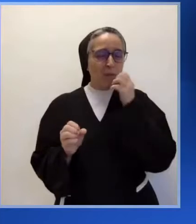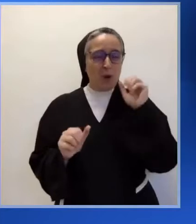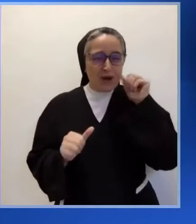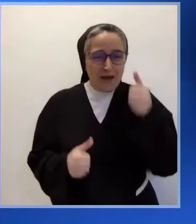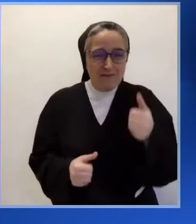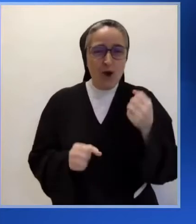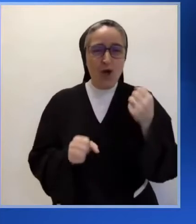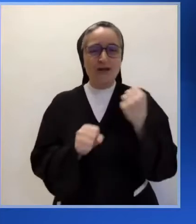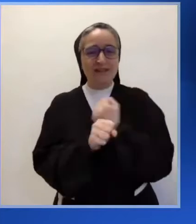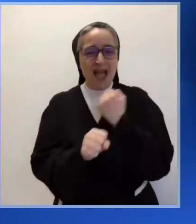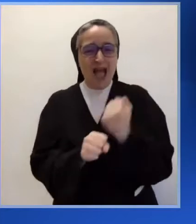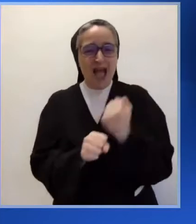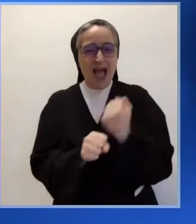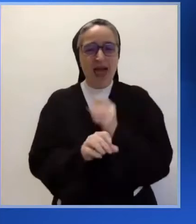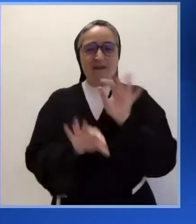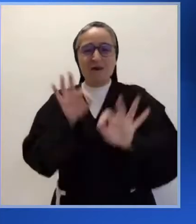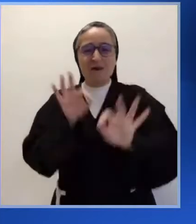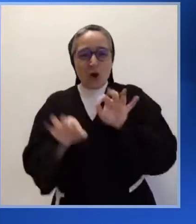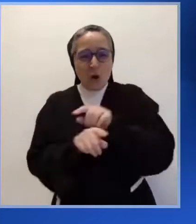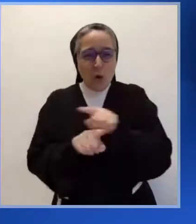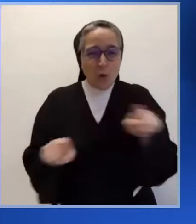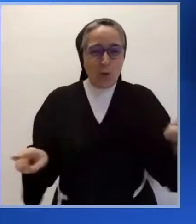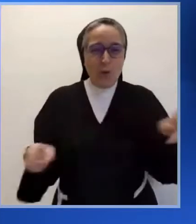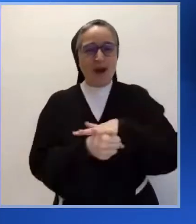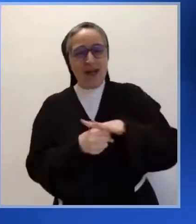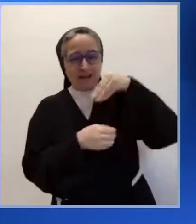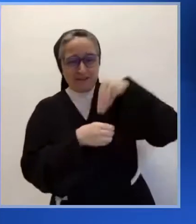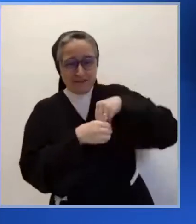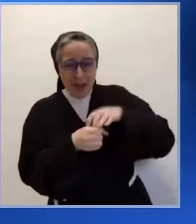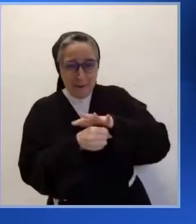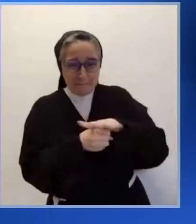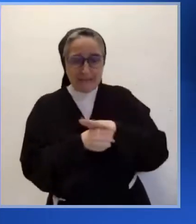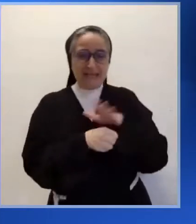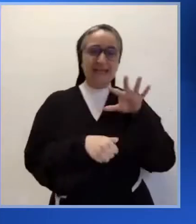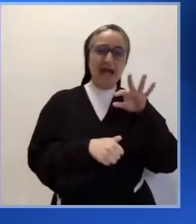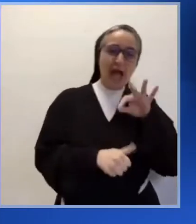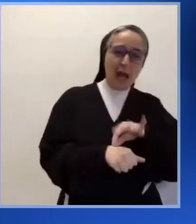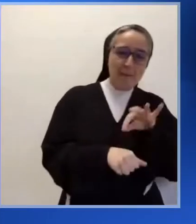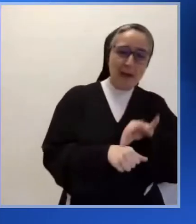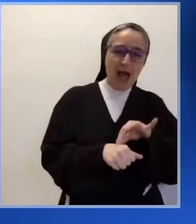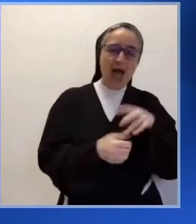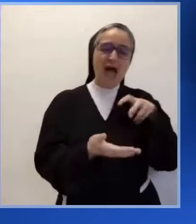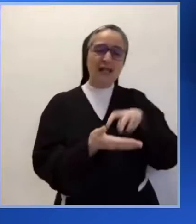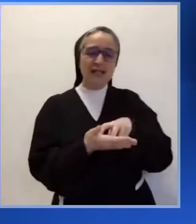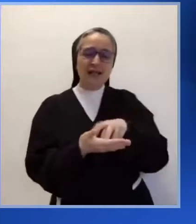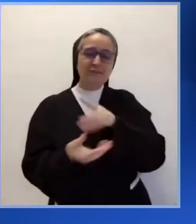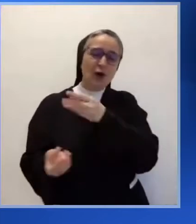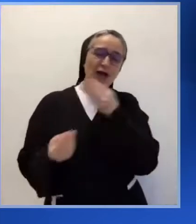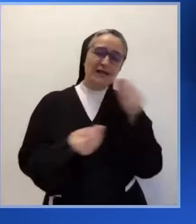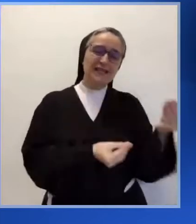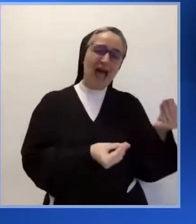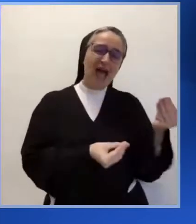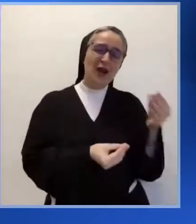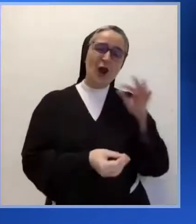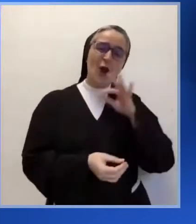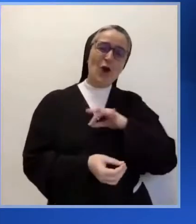dedizione nel prendersi cura dei familiari, degli ammalati e dei più deboli.